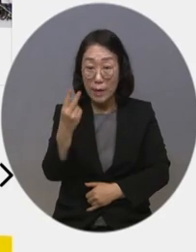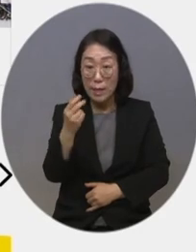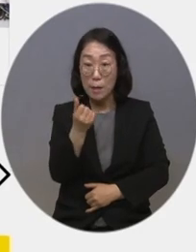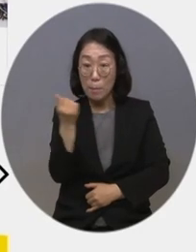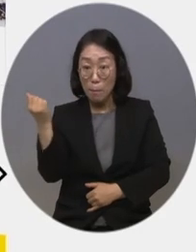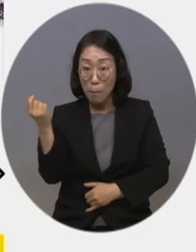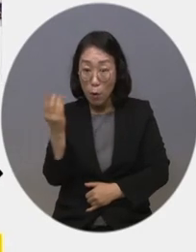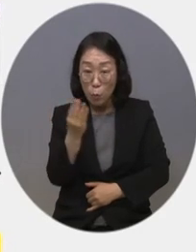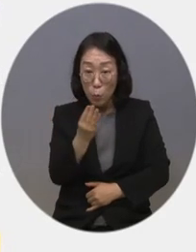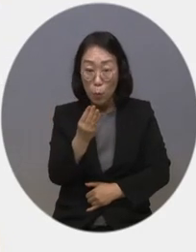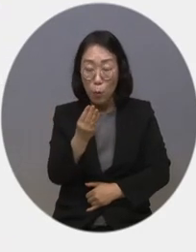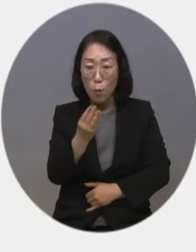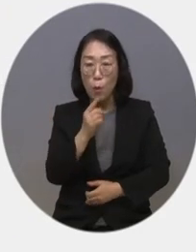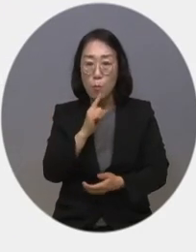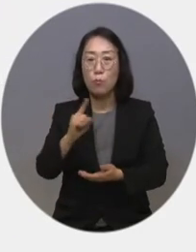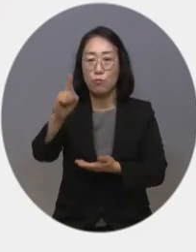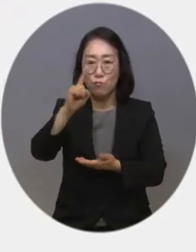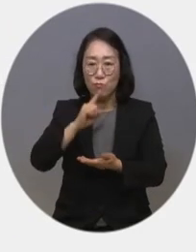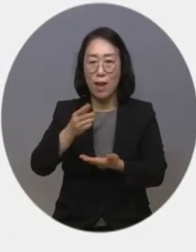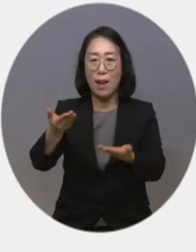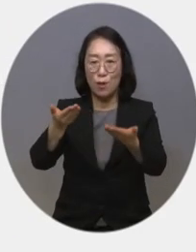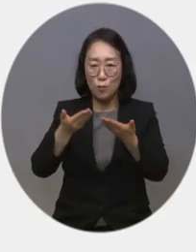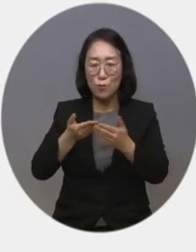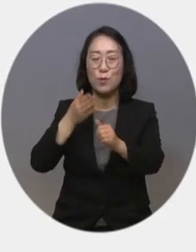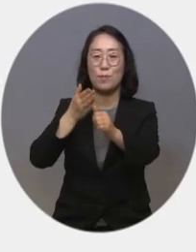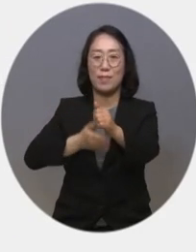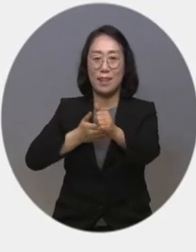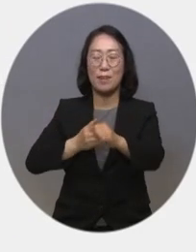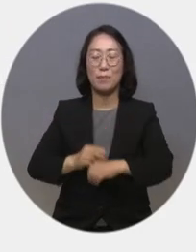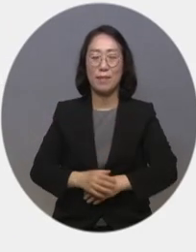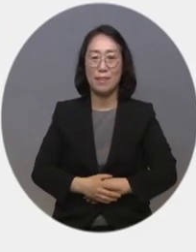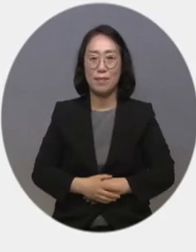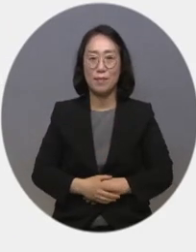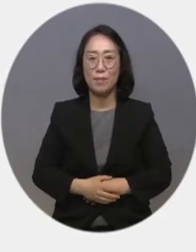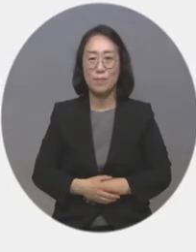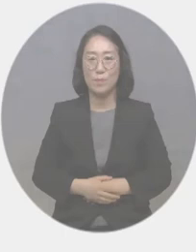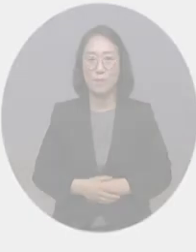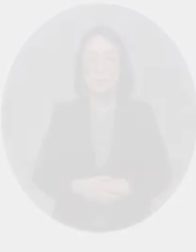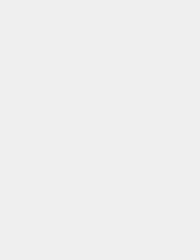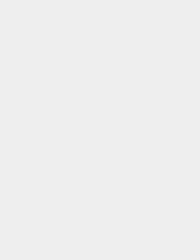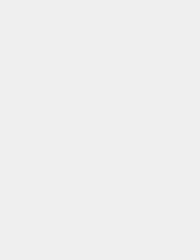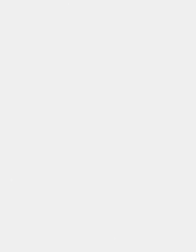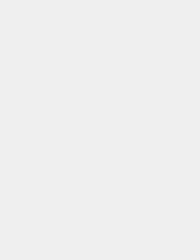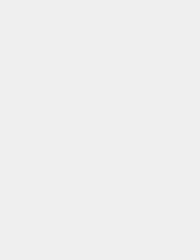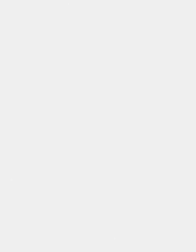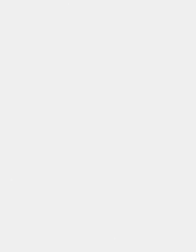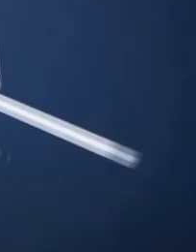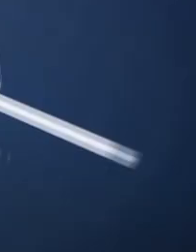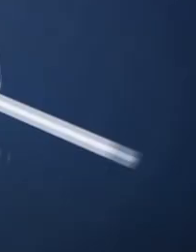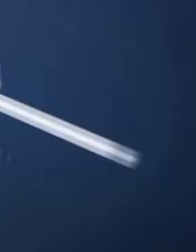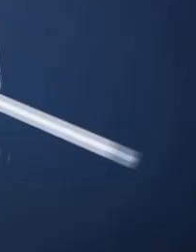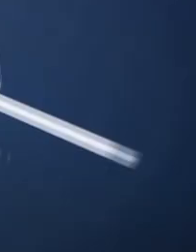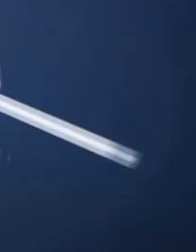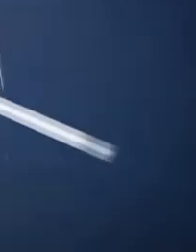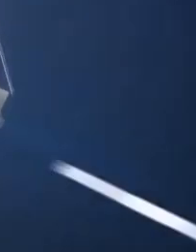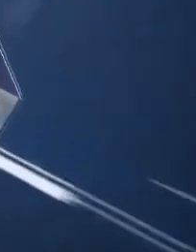전화번호 02-2655-9519로 많은 제보 바랍니다.